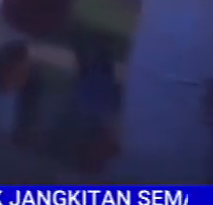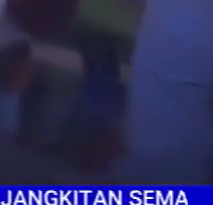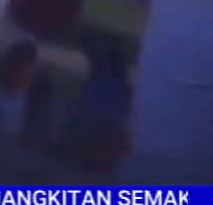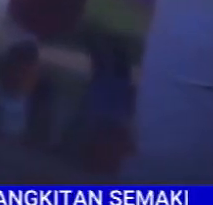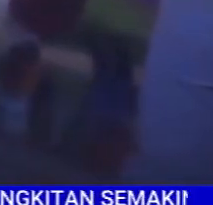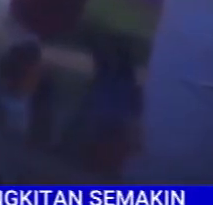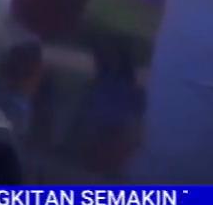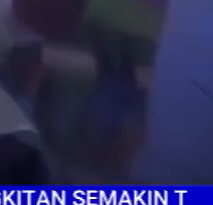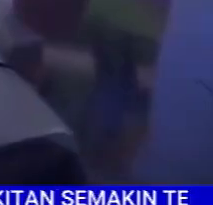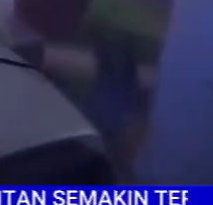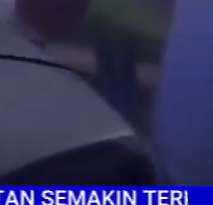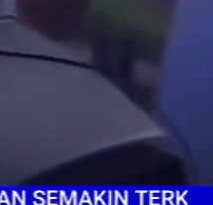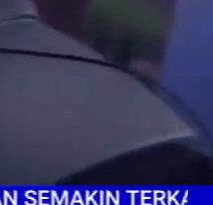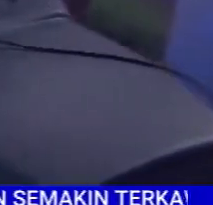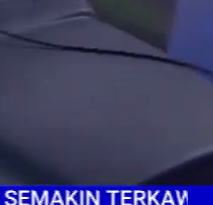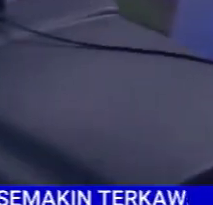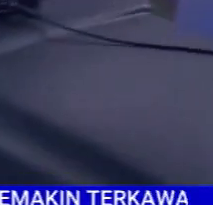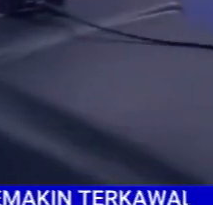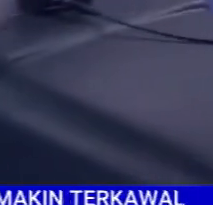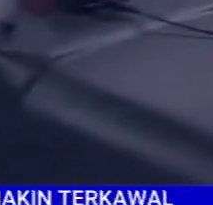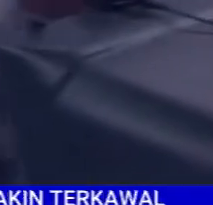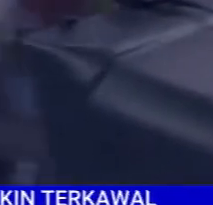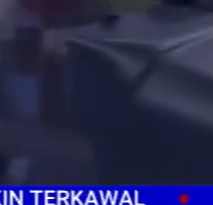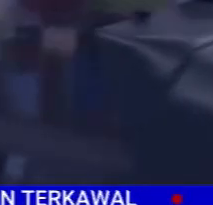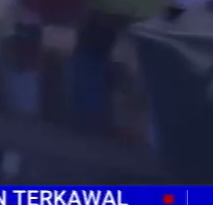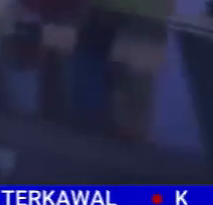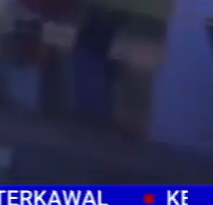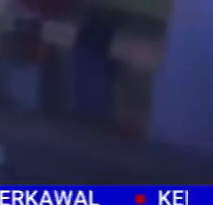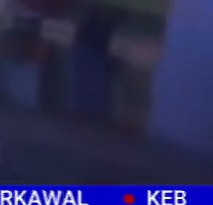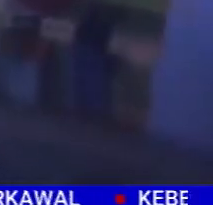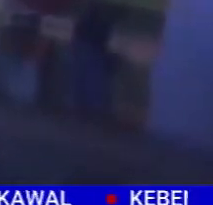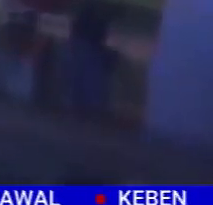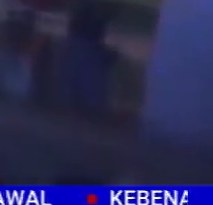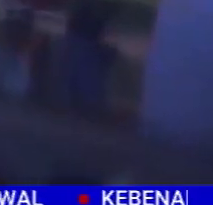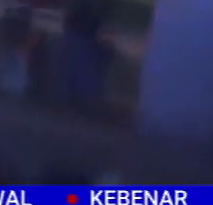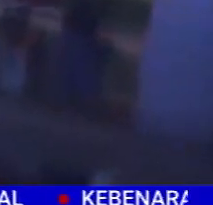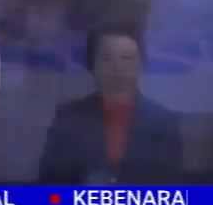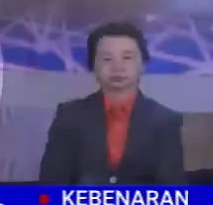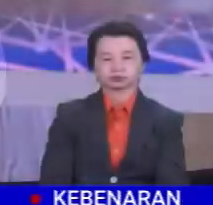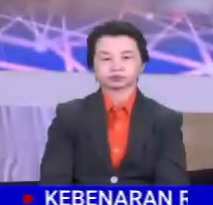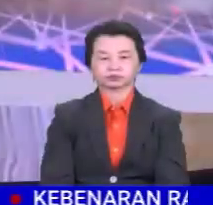rakan di Angkasa Puri. Terima kasih Hanisma untuk perkembangan di Pulau Pinang.